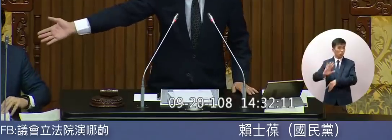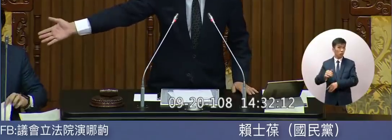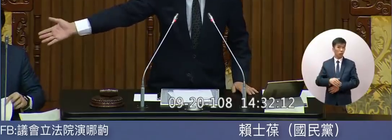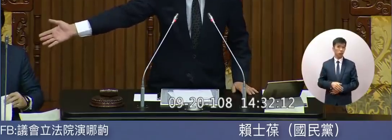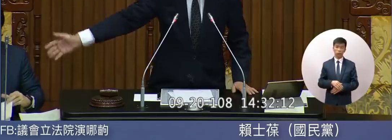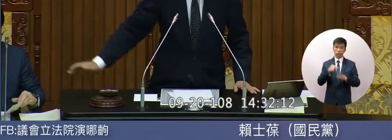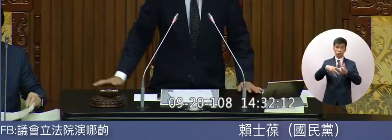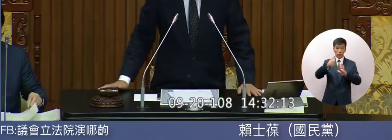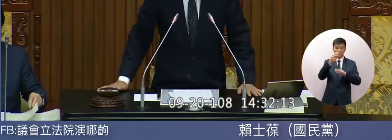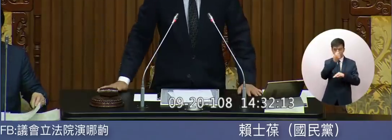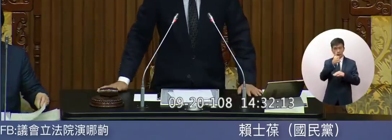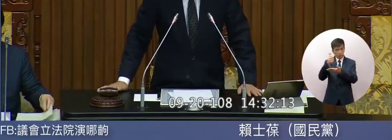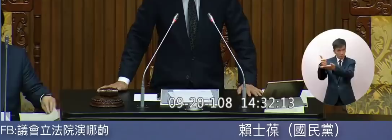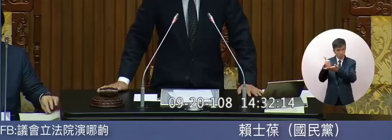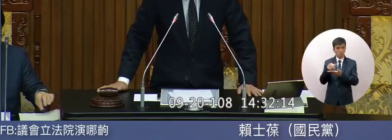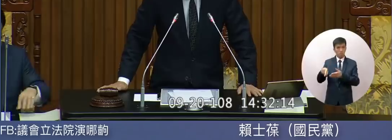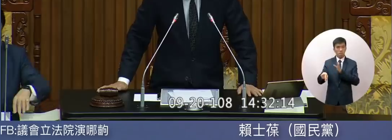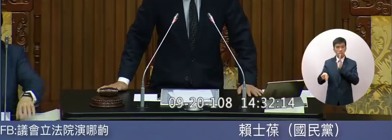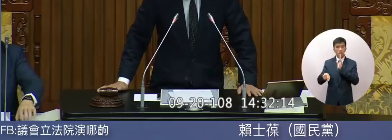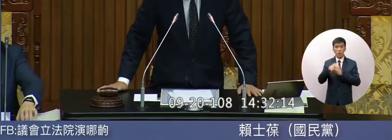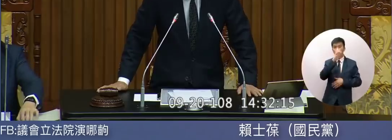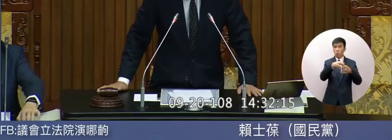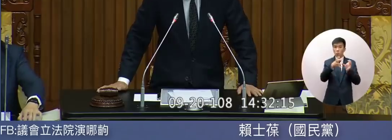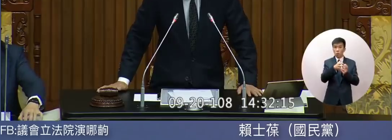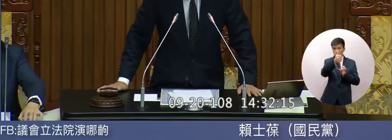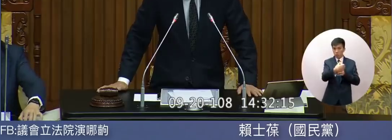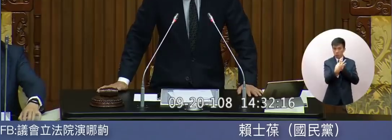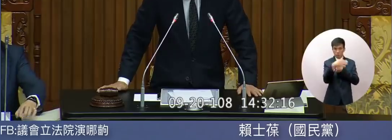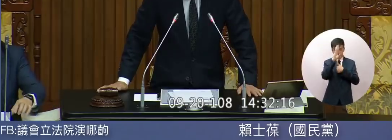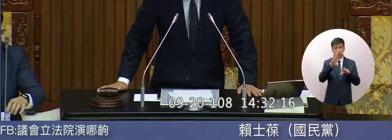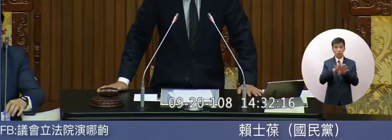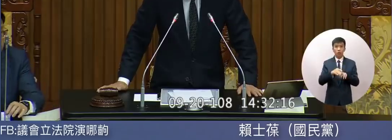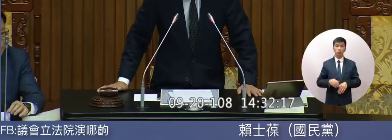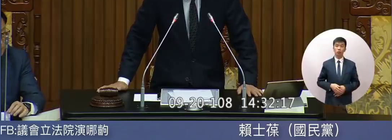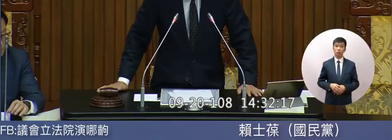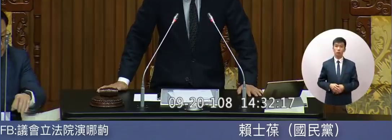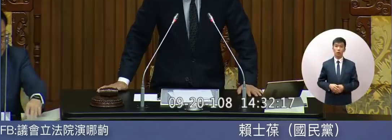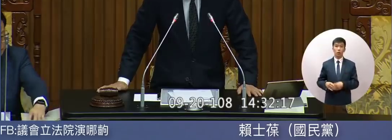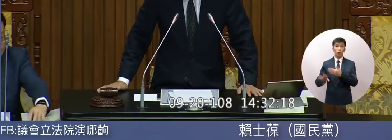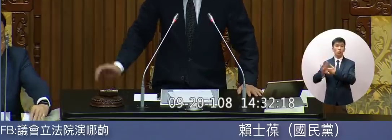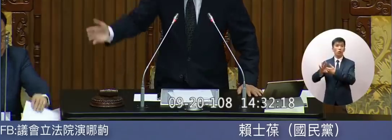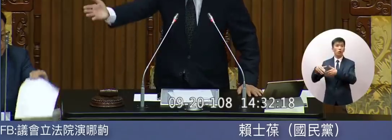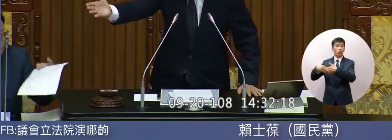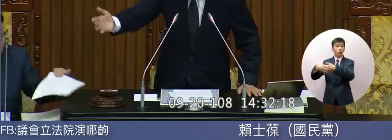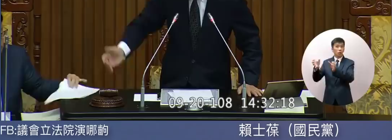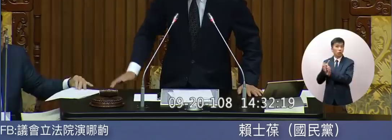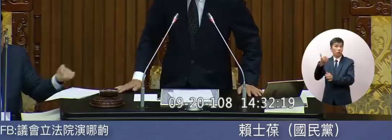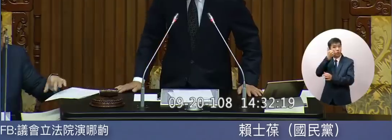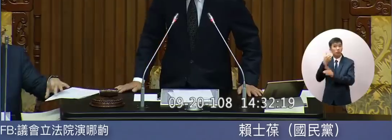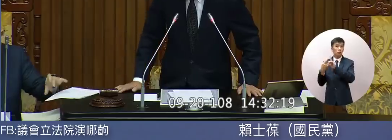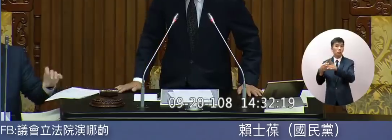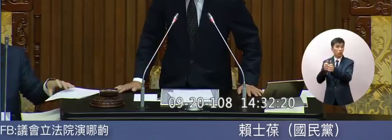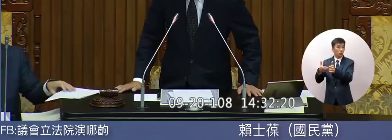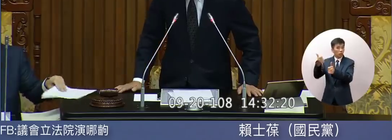特别要求他们来。所以吴部长有跟我请 教。外交部是市长吗？还是什么？ 啊， 外交部是啊。 我们这个次